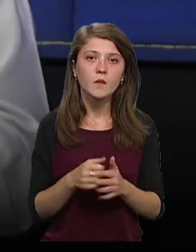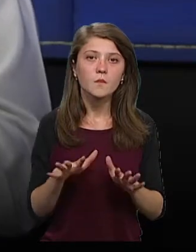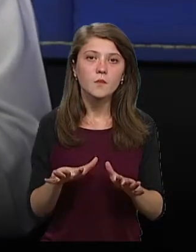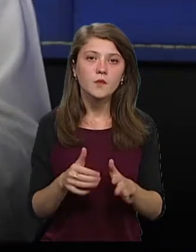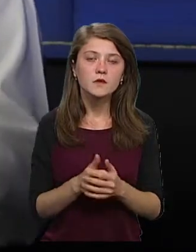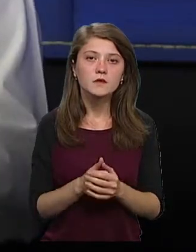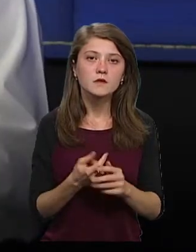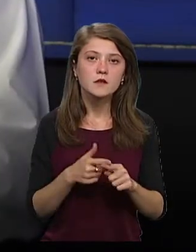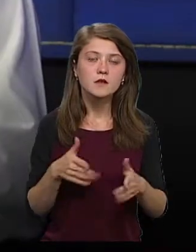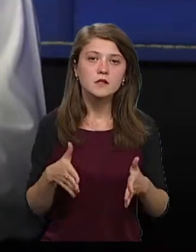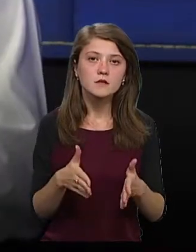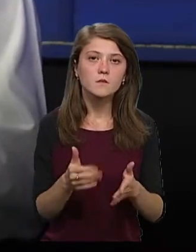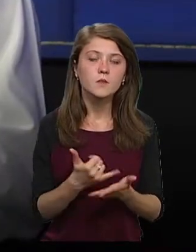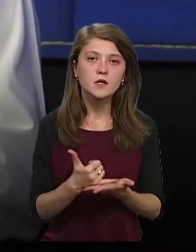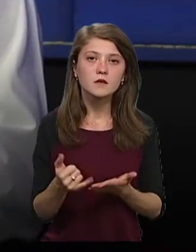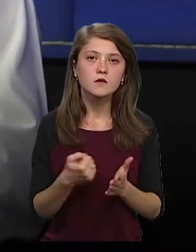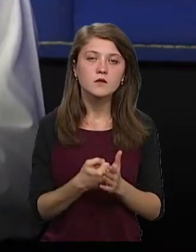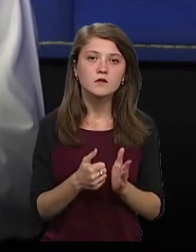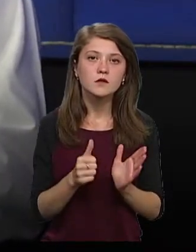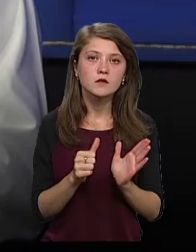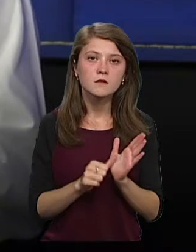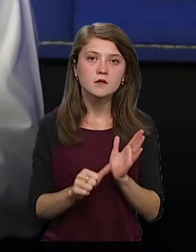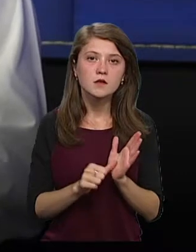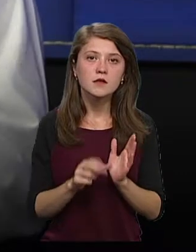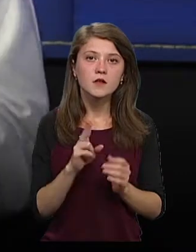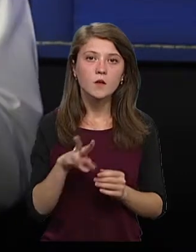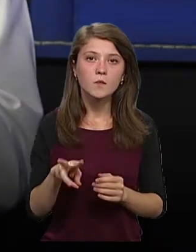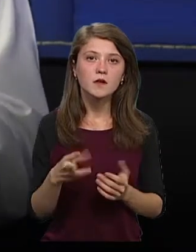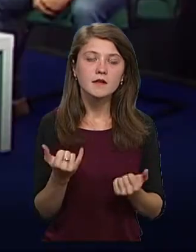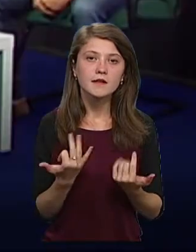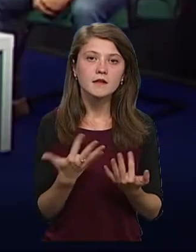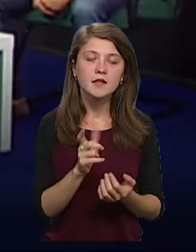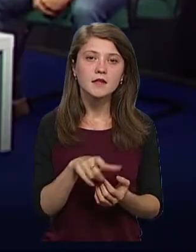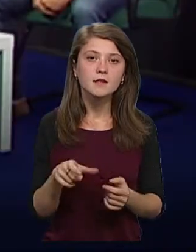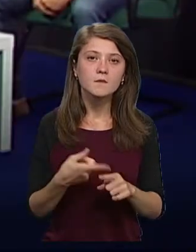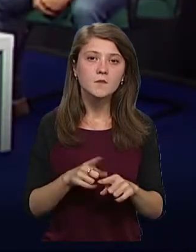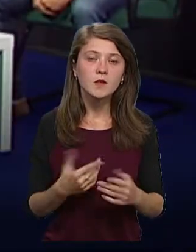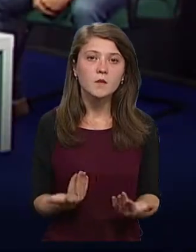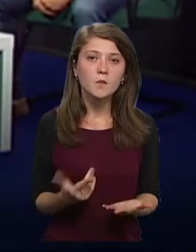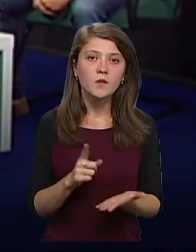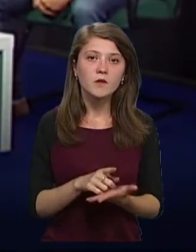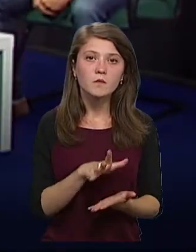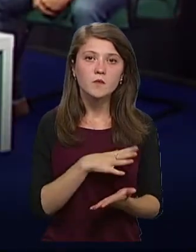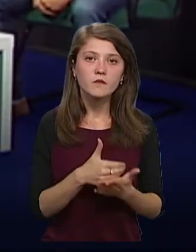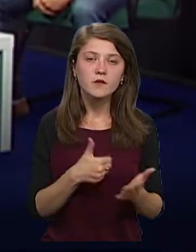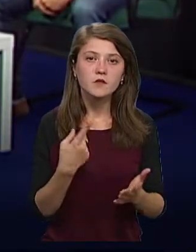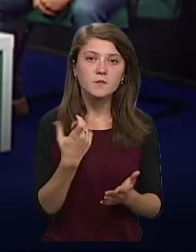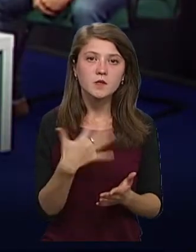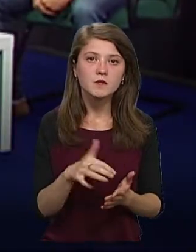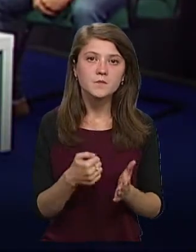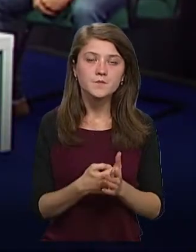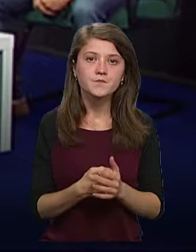по дорогах з твердим покриттям до 60 кілометрів. І кількість населення в цих районах має бути від 150